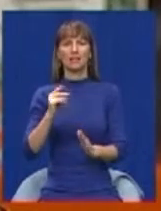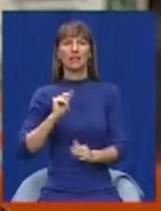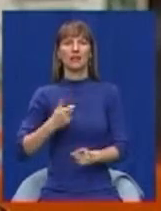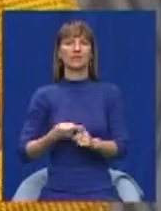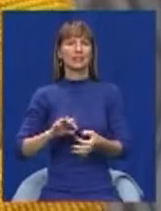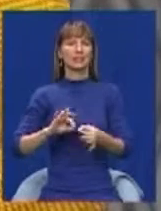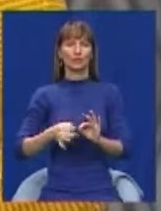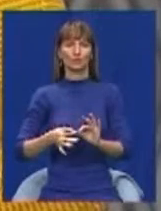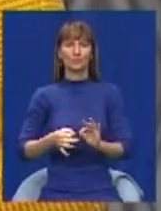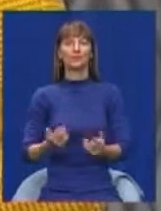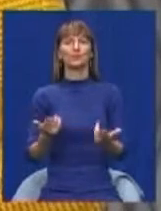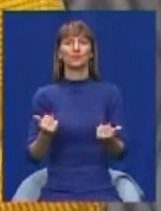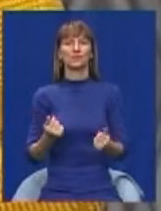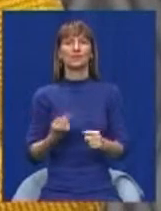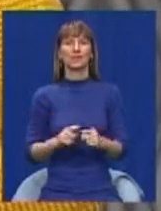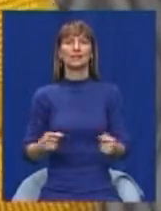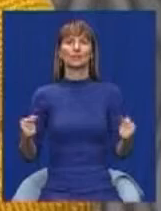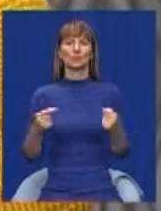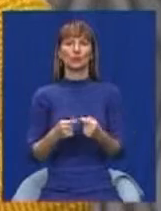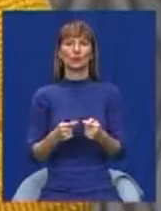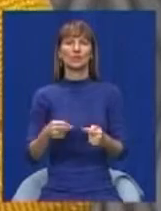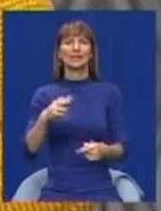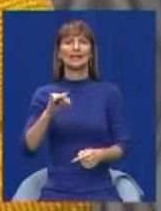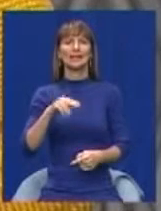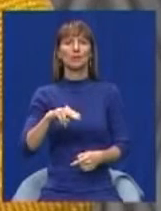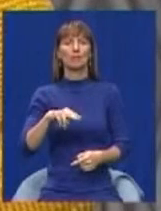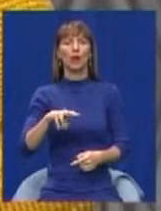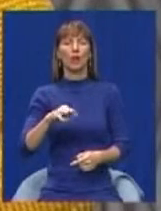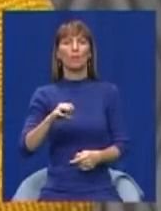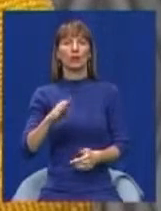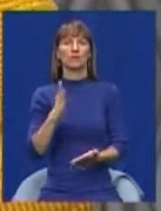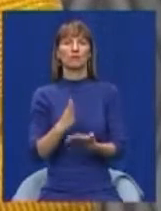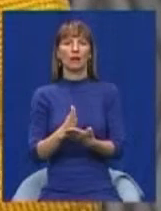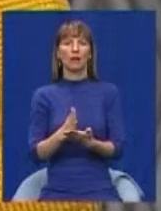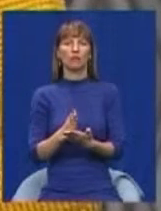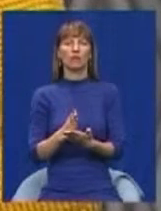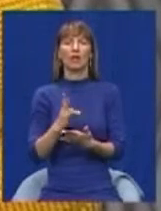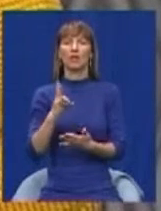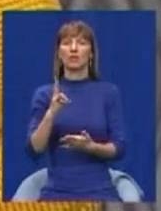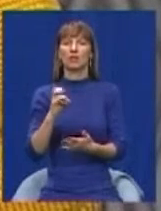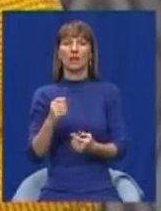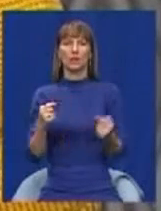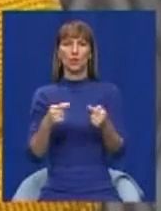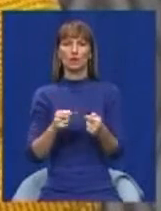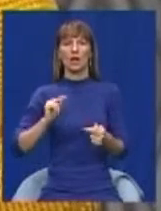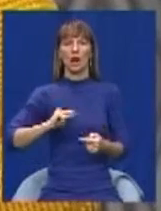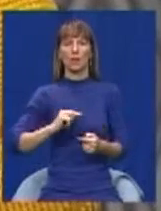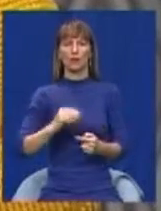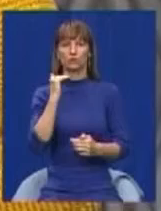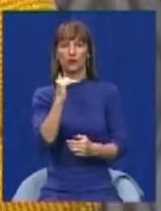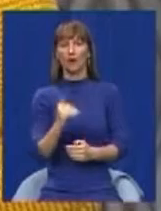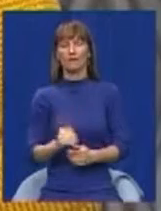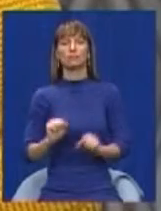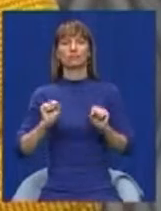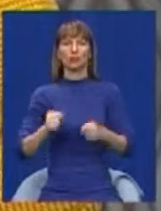дуже складно. Так, це цілком вірно. Дипломати часто мають ненормований робочий графік, тобто у будь-який будь-який момент, він може просто